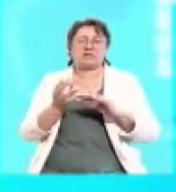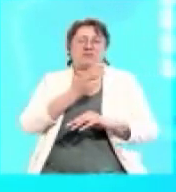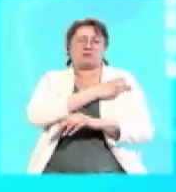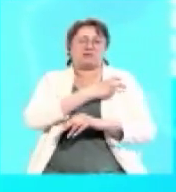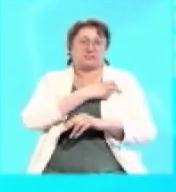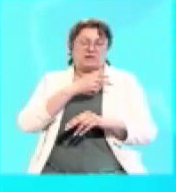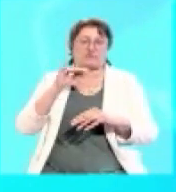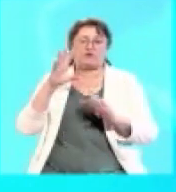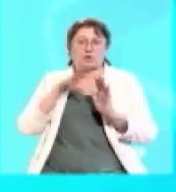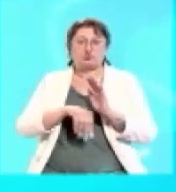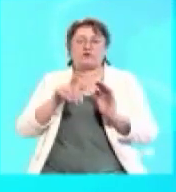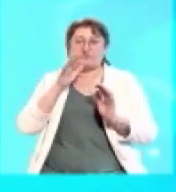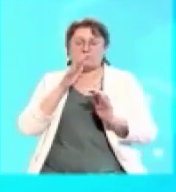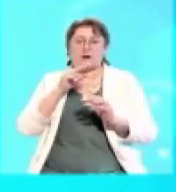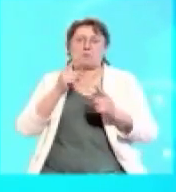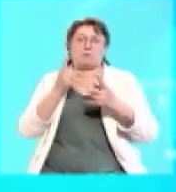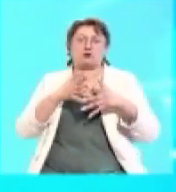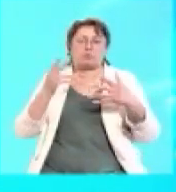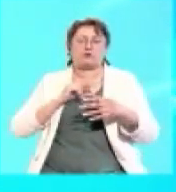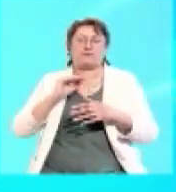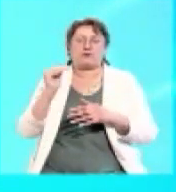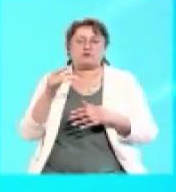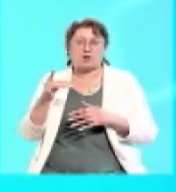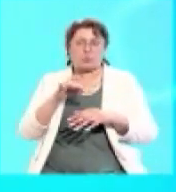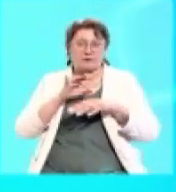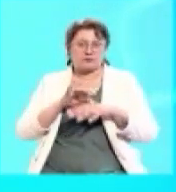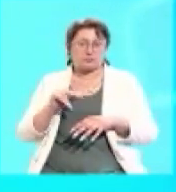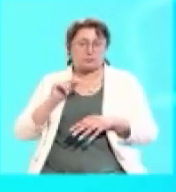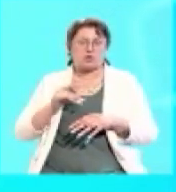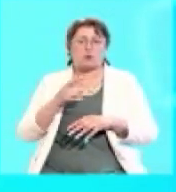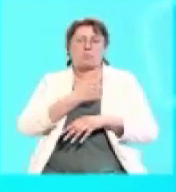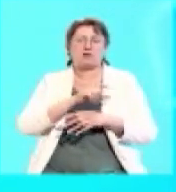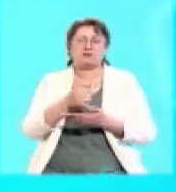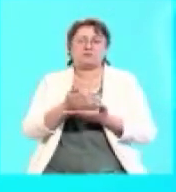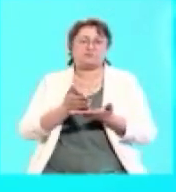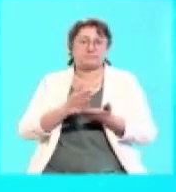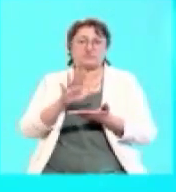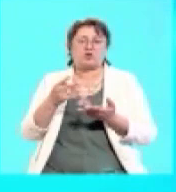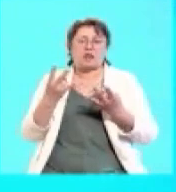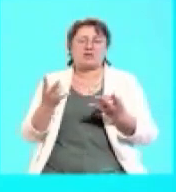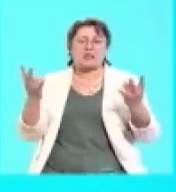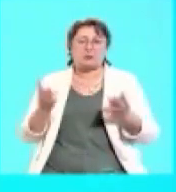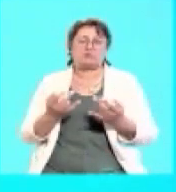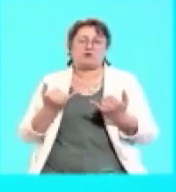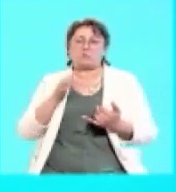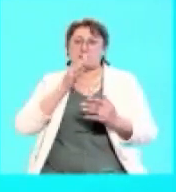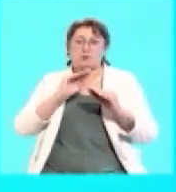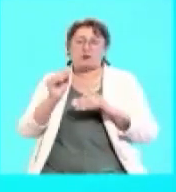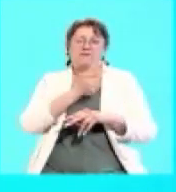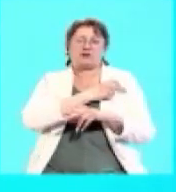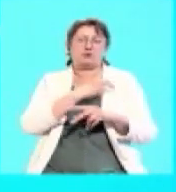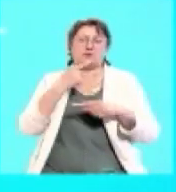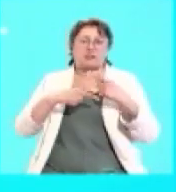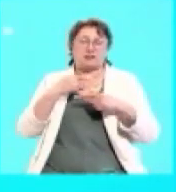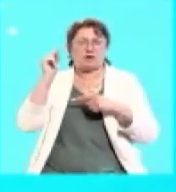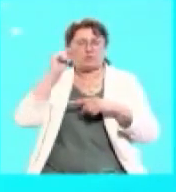бұл ретте ауқымды жұмыстар атқарылуда. Аудандық аурухана қажетті заманауи жабдықтармен қамтамасыз етілген, ал дәрігерлер үнемі